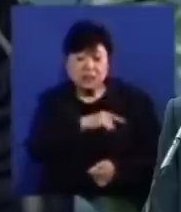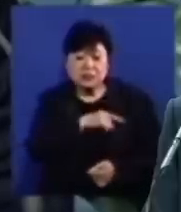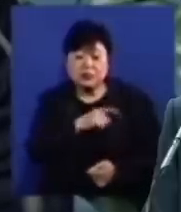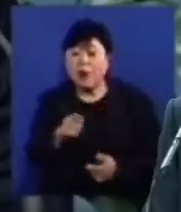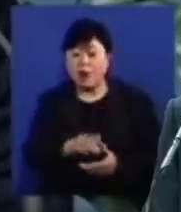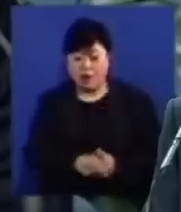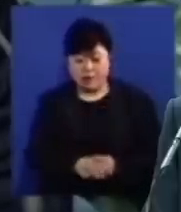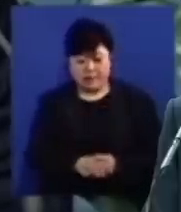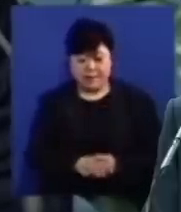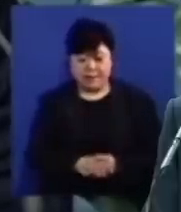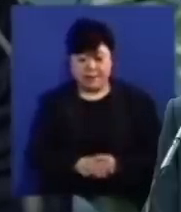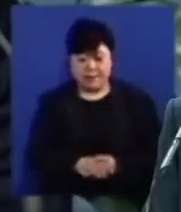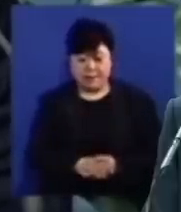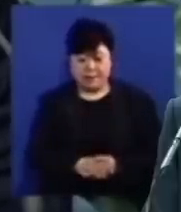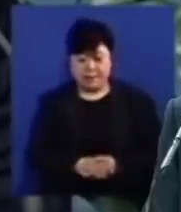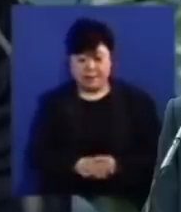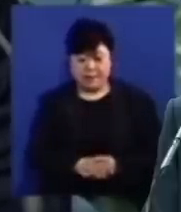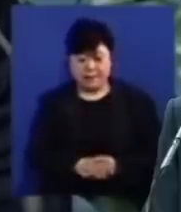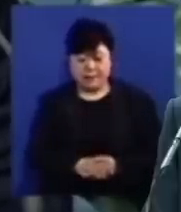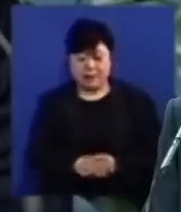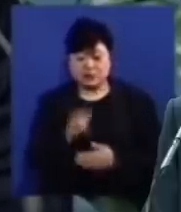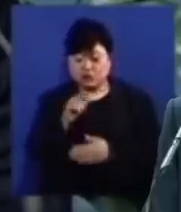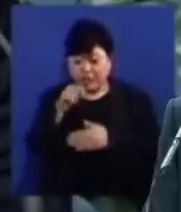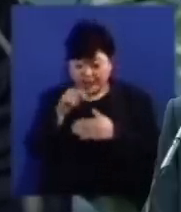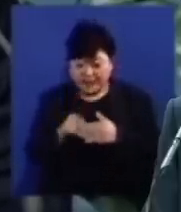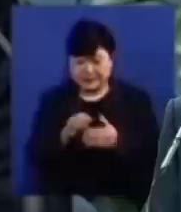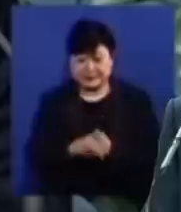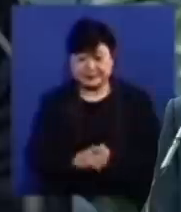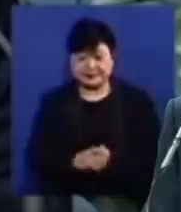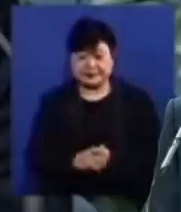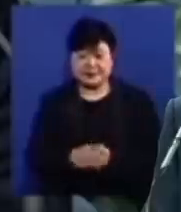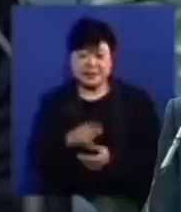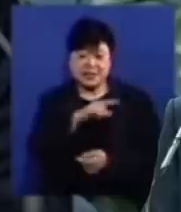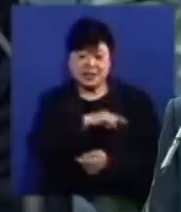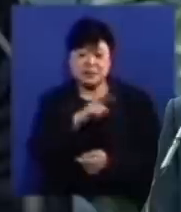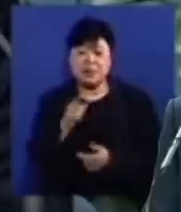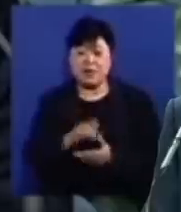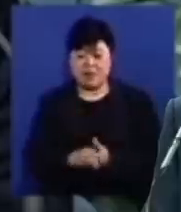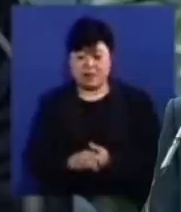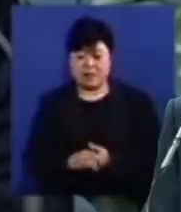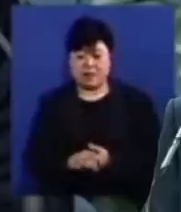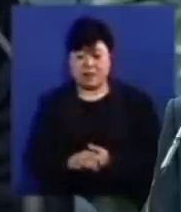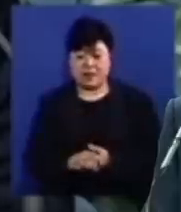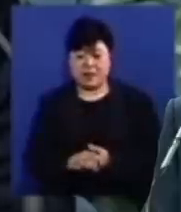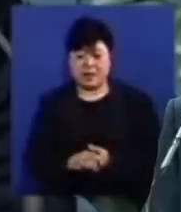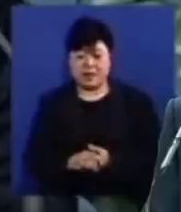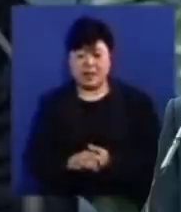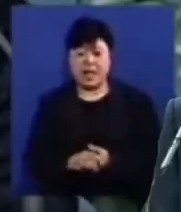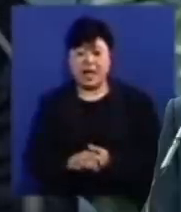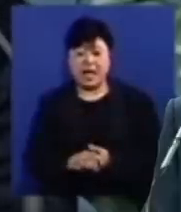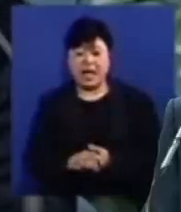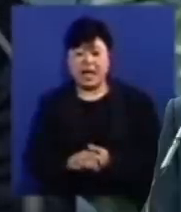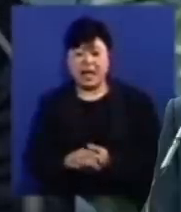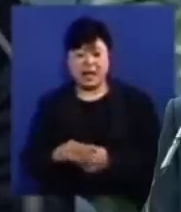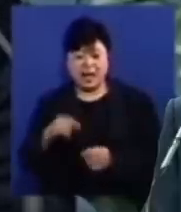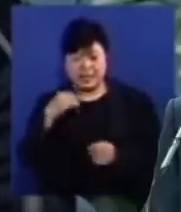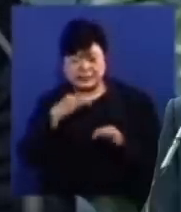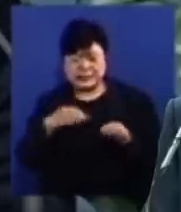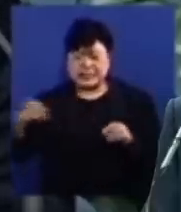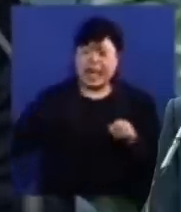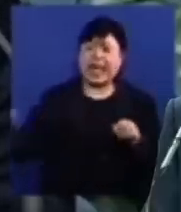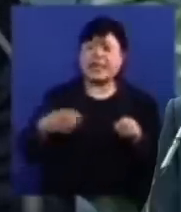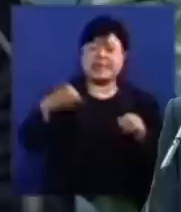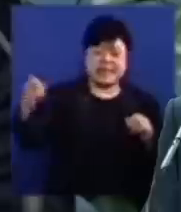있어요. 그 중에 한 이름이 헤일입니다. 헤일. 쓰나미.